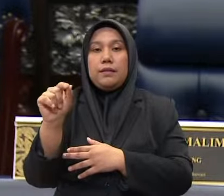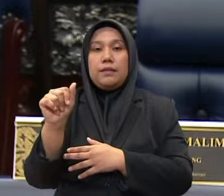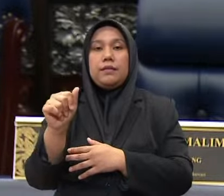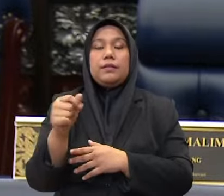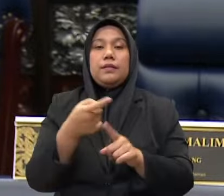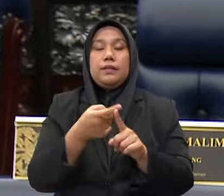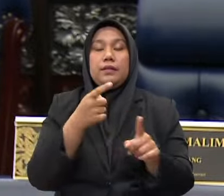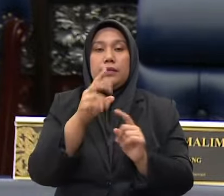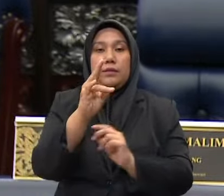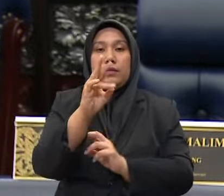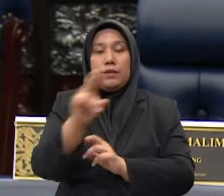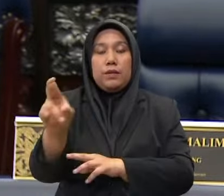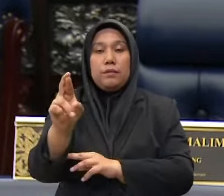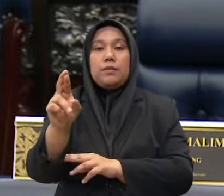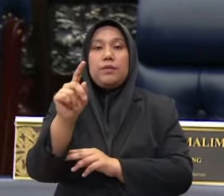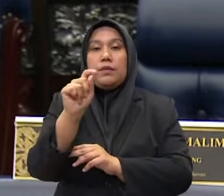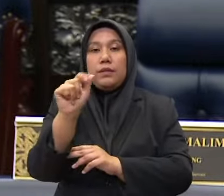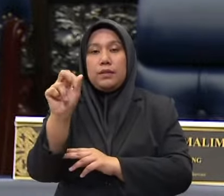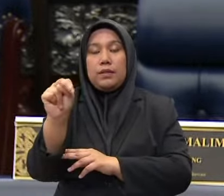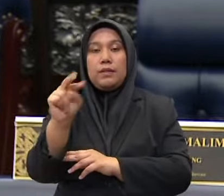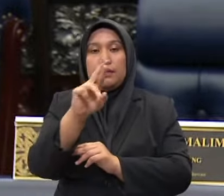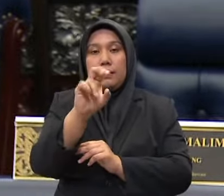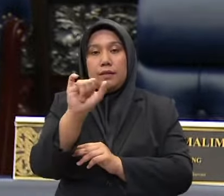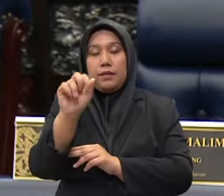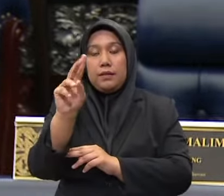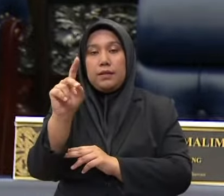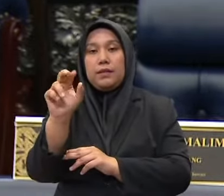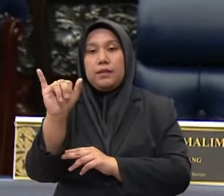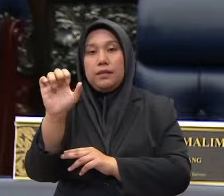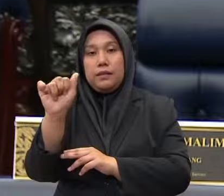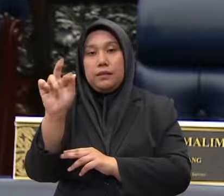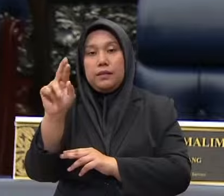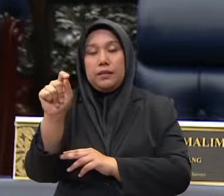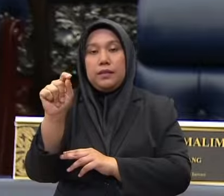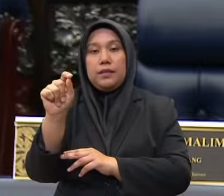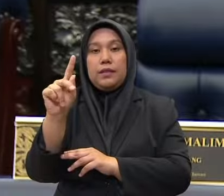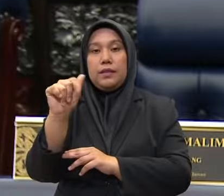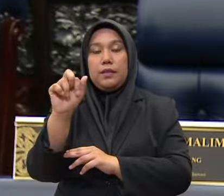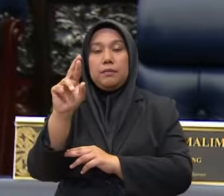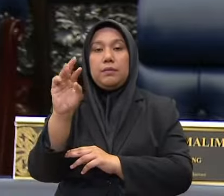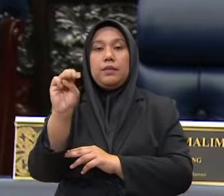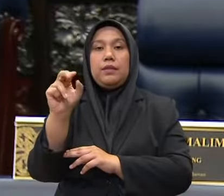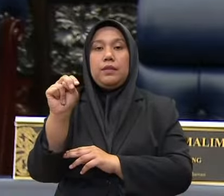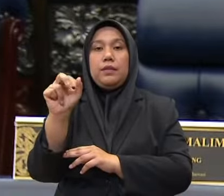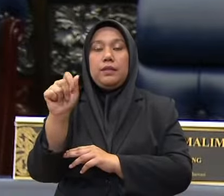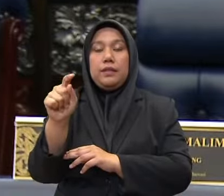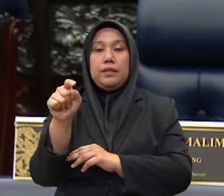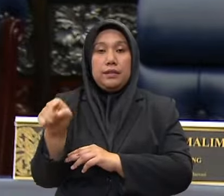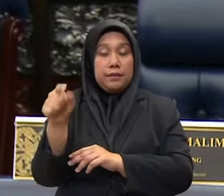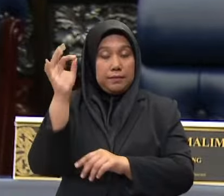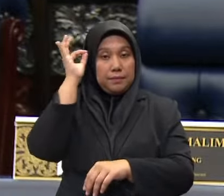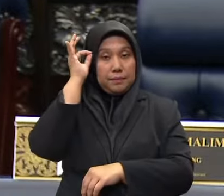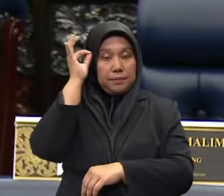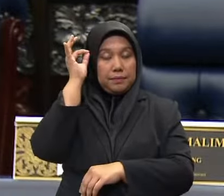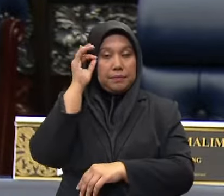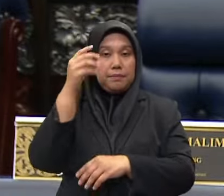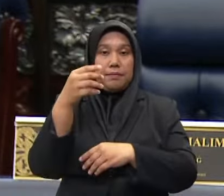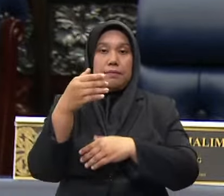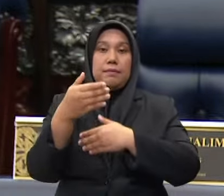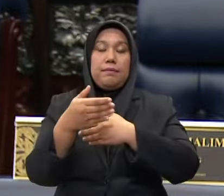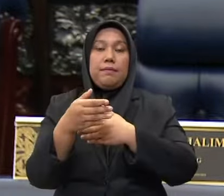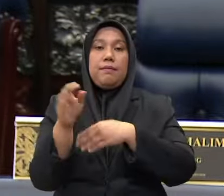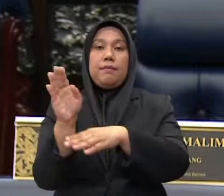carbonate jadi tentang anggaran 16,000 itu sememangnya yang kita jangkakan Ia adalah daripada pengoperasian